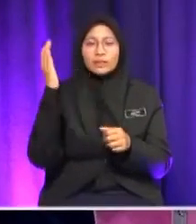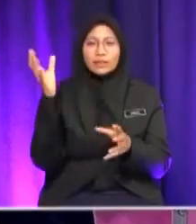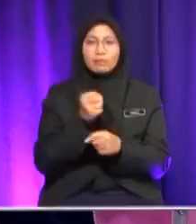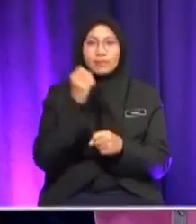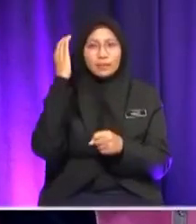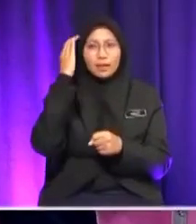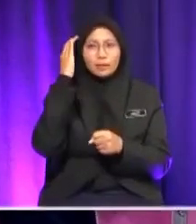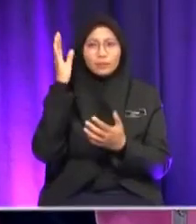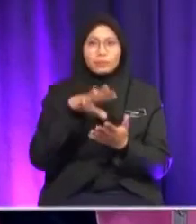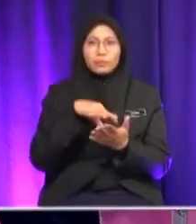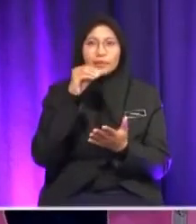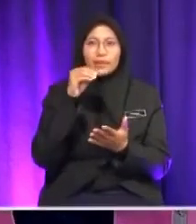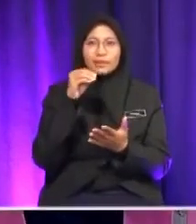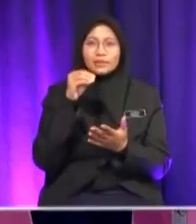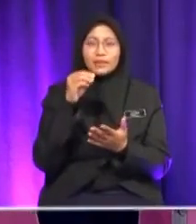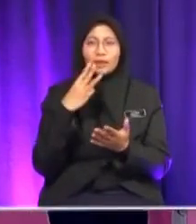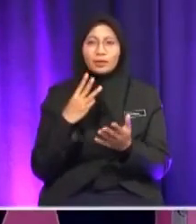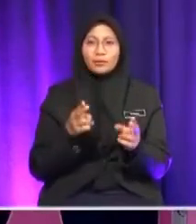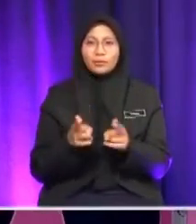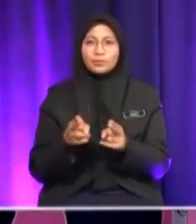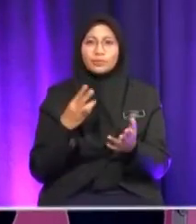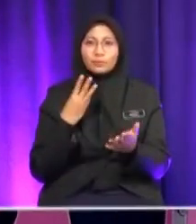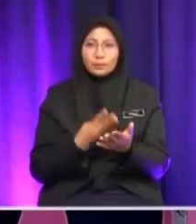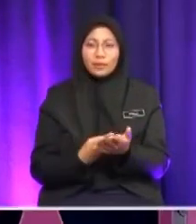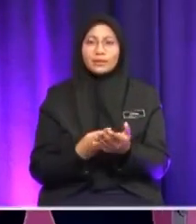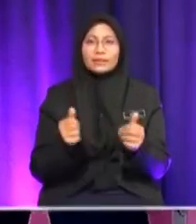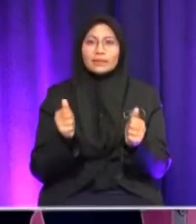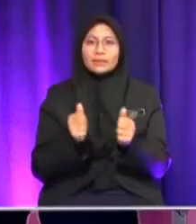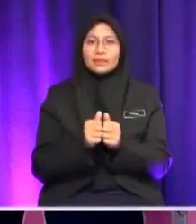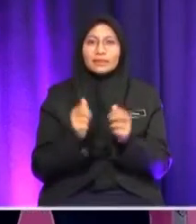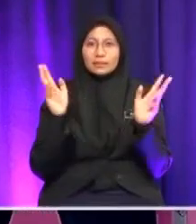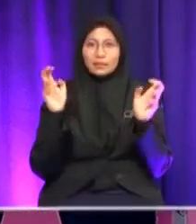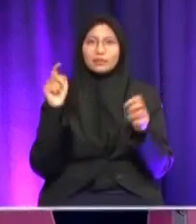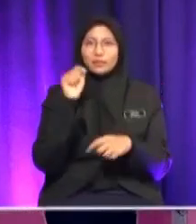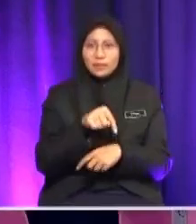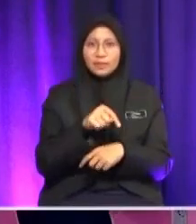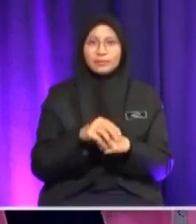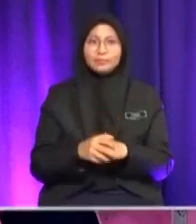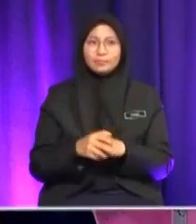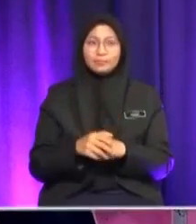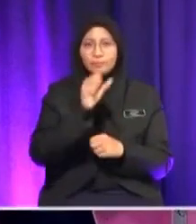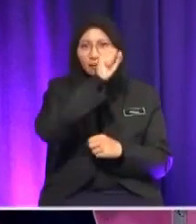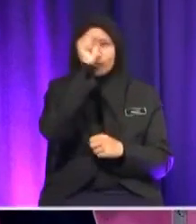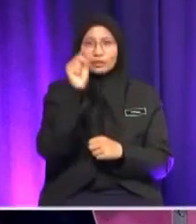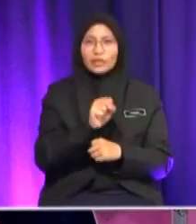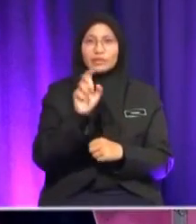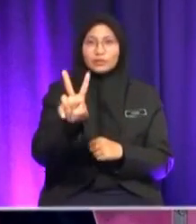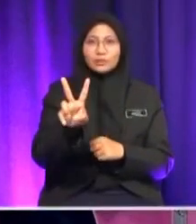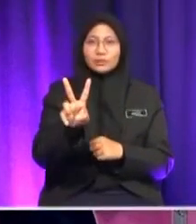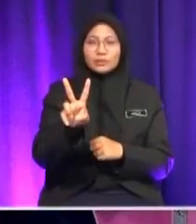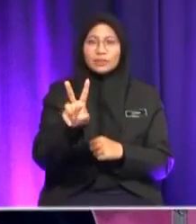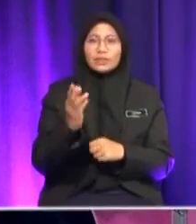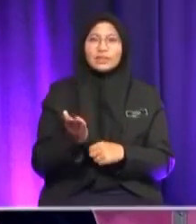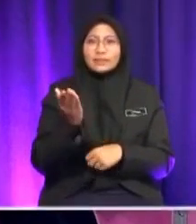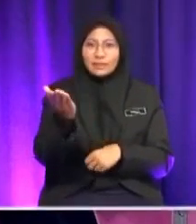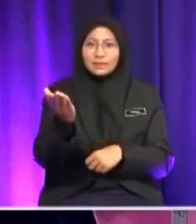datang mereka akan peka dengan pengurusan kewangan. Betul. Okey, soalan yang kedua, cadangkan usaha